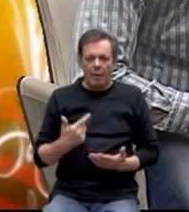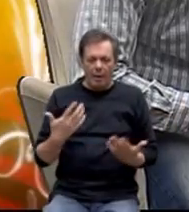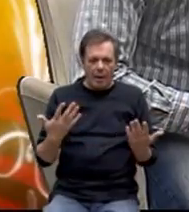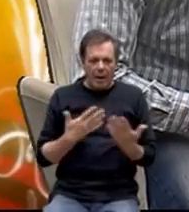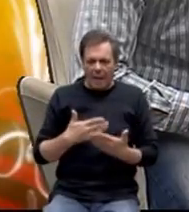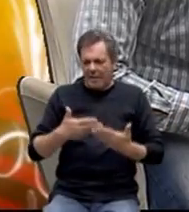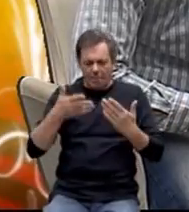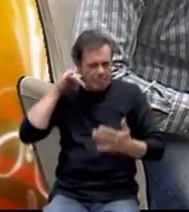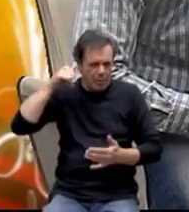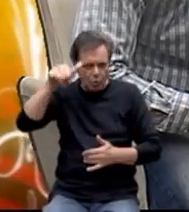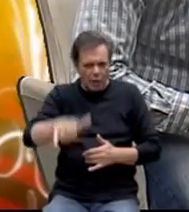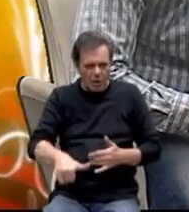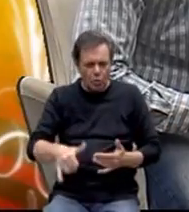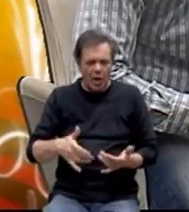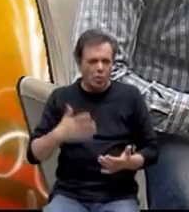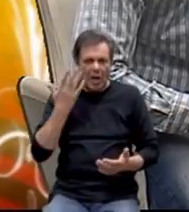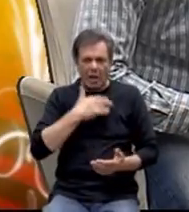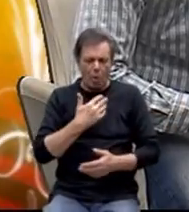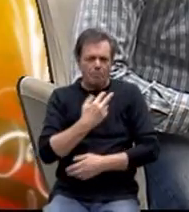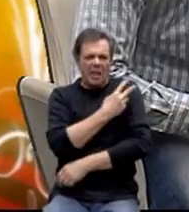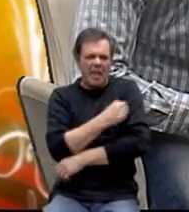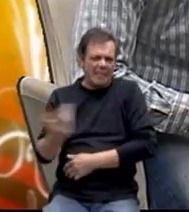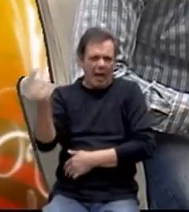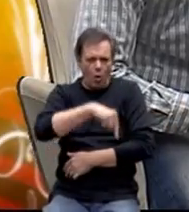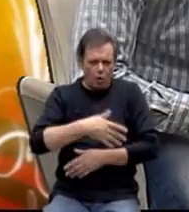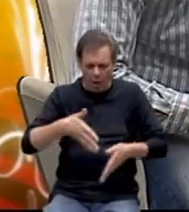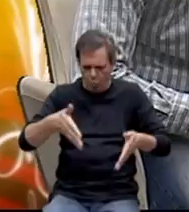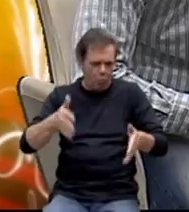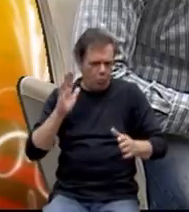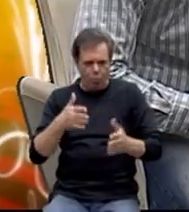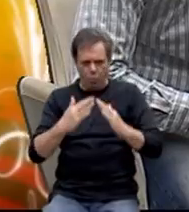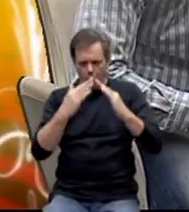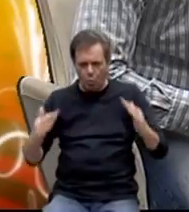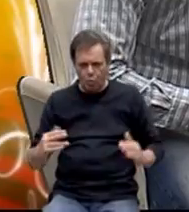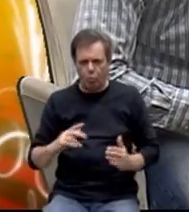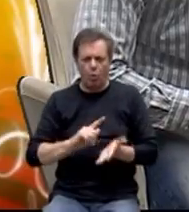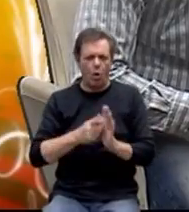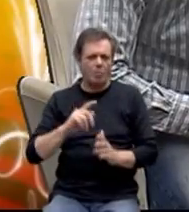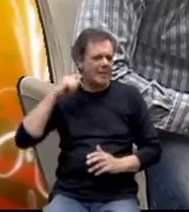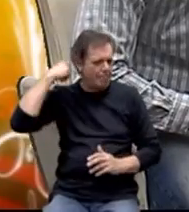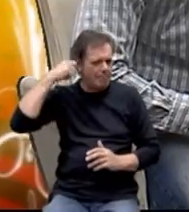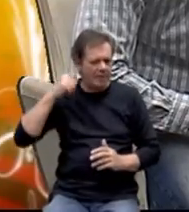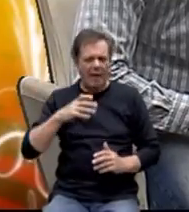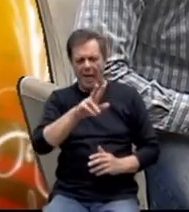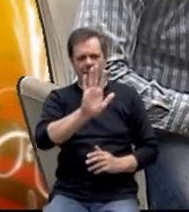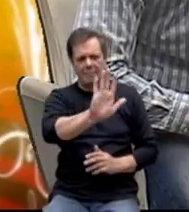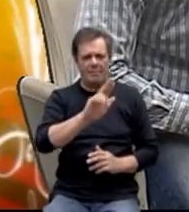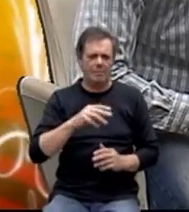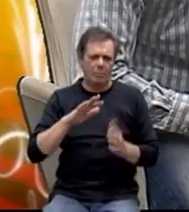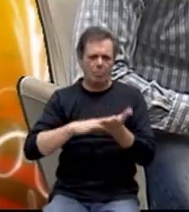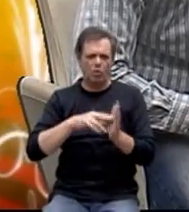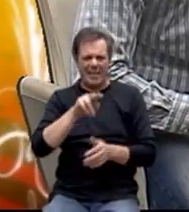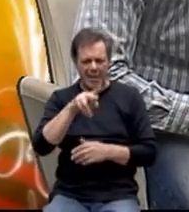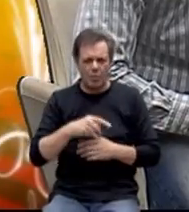Kad sam spustila slušalicu sa hitnom, hitna je ušla unutra u kuću. Odmah sam zvala Darkovu sestru